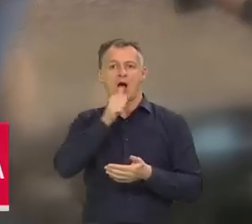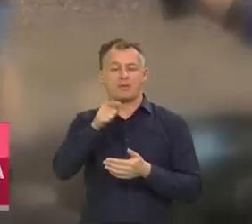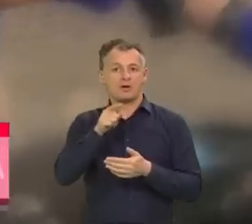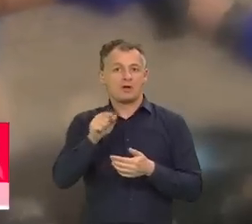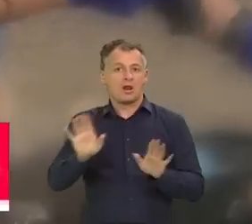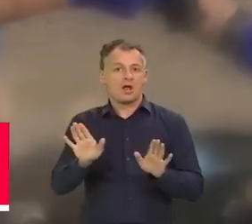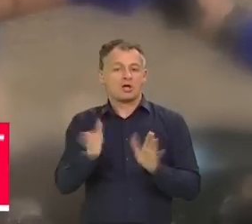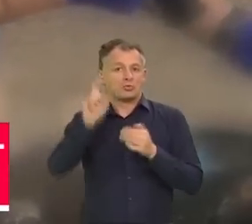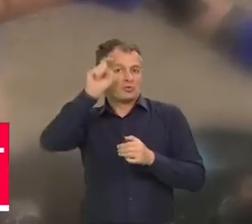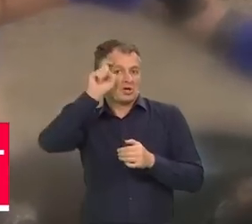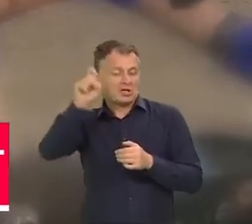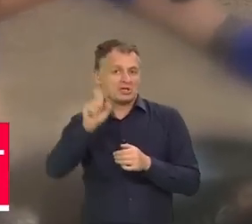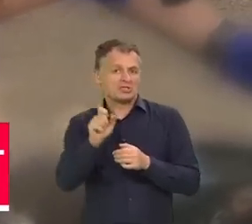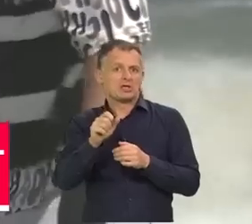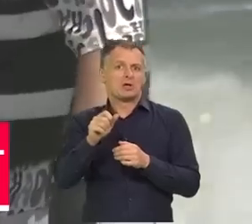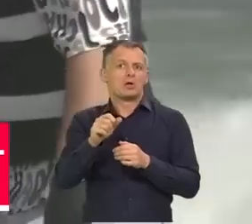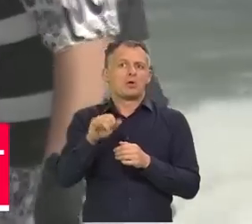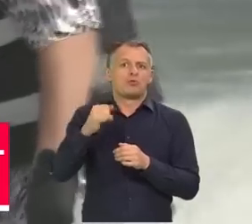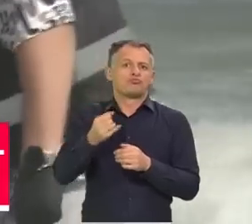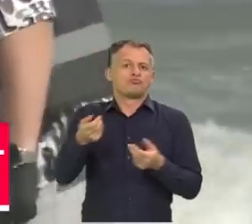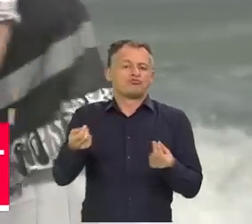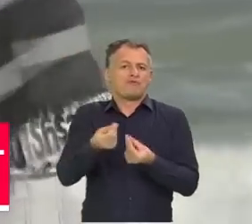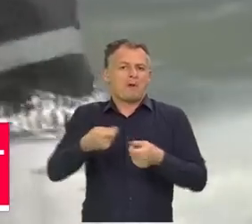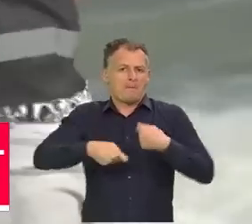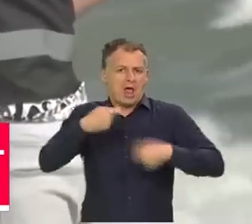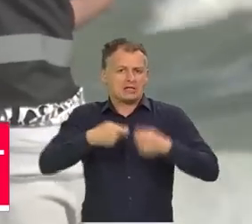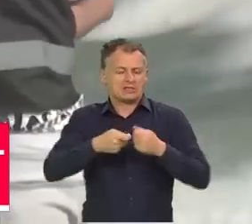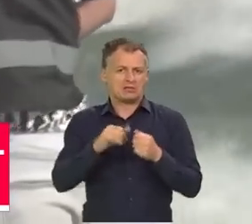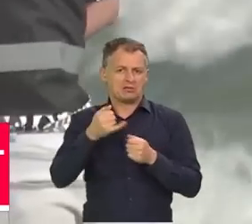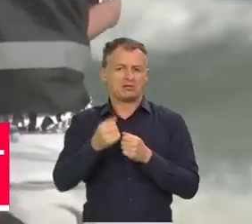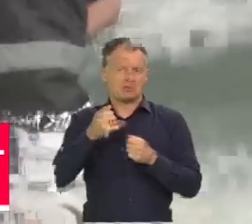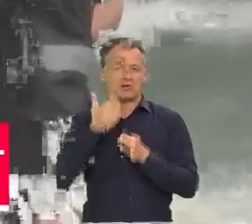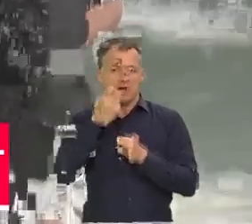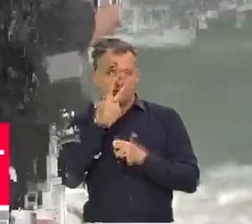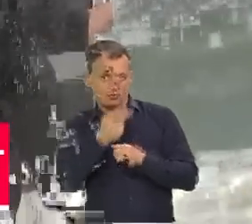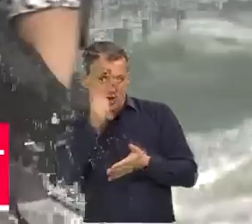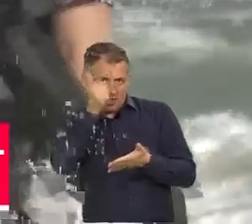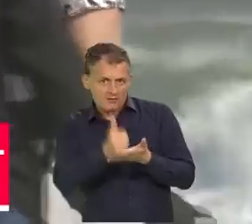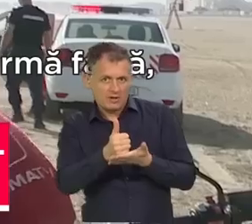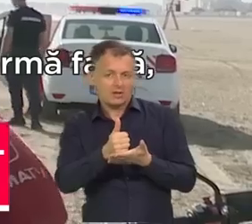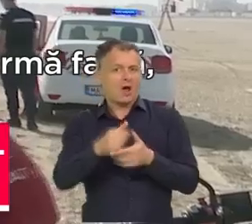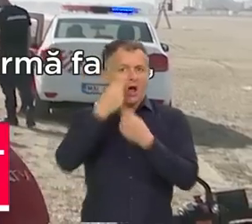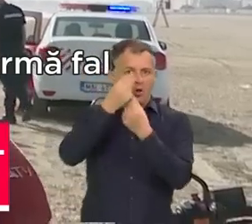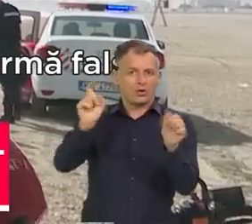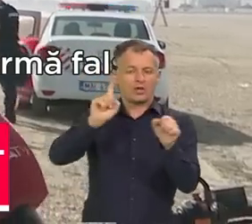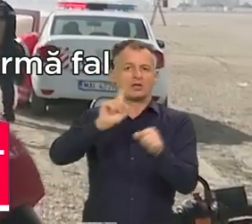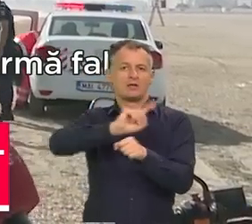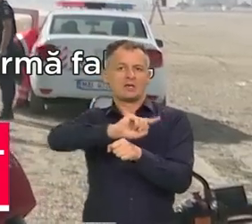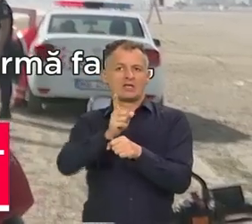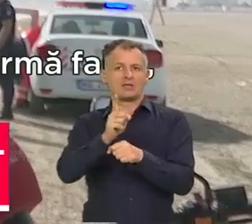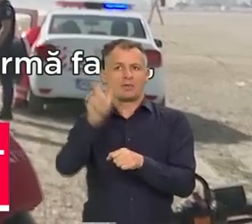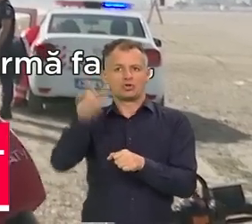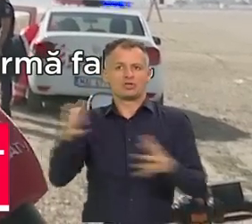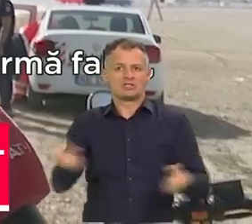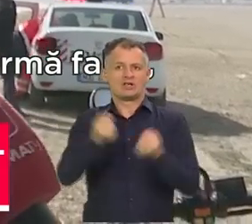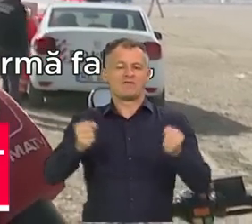plastic aruncat de vijelie. Însă, când s-a apropiat și a văzut că femeie, a înlemnit. A alertat imediat salvamarii. Ne-am deplasat. Noi credeam